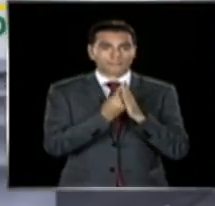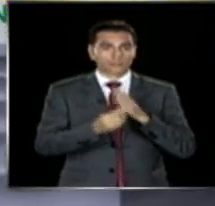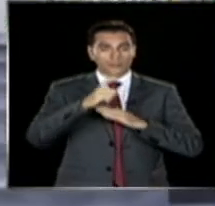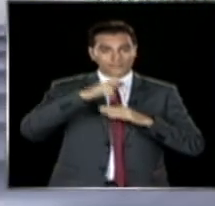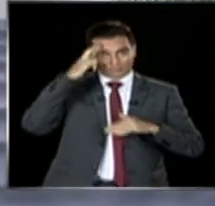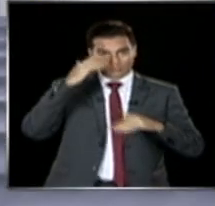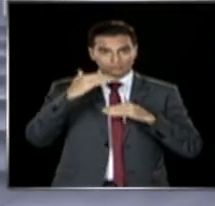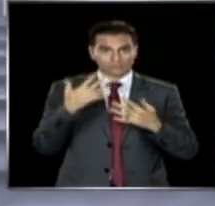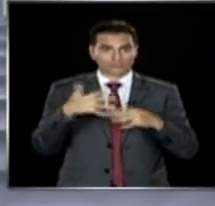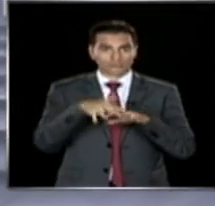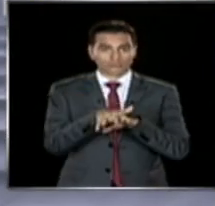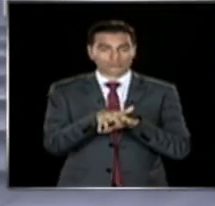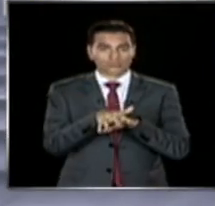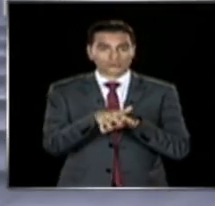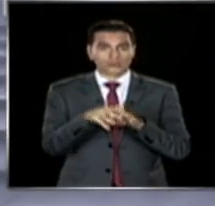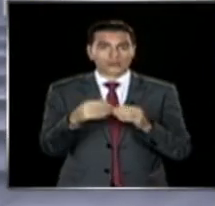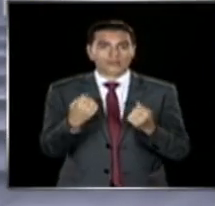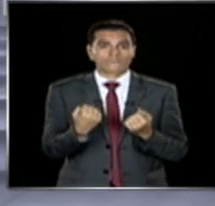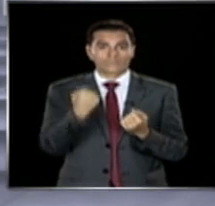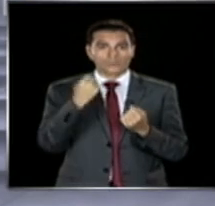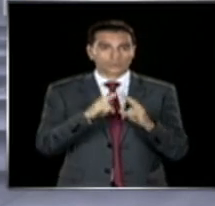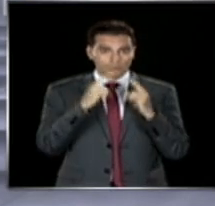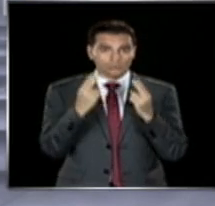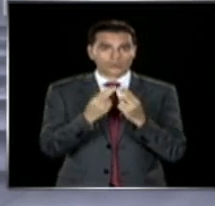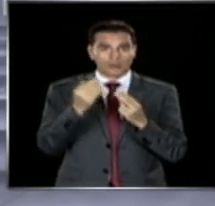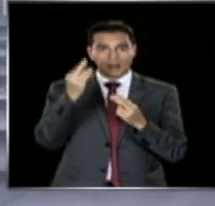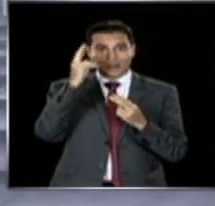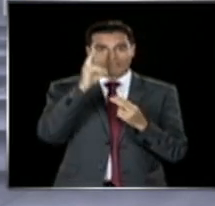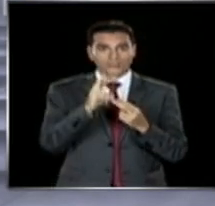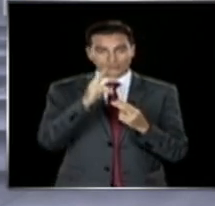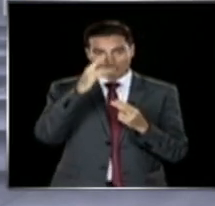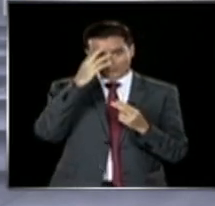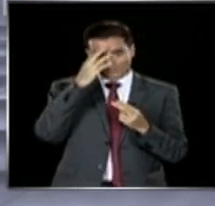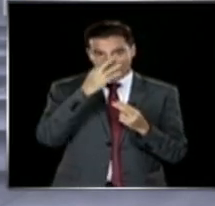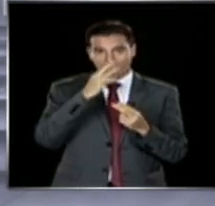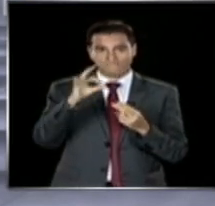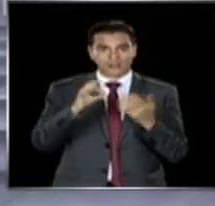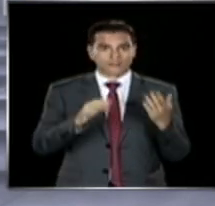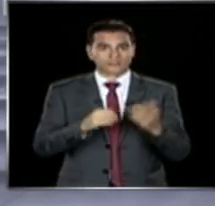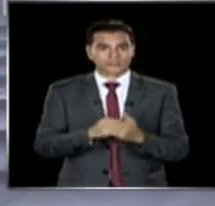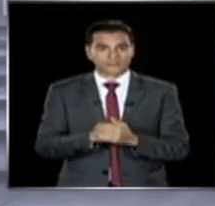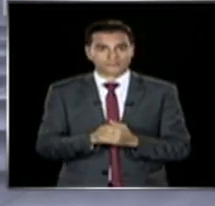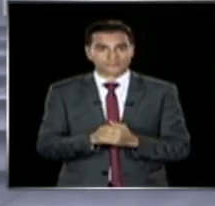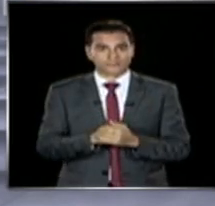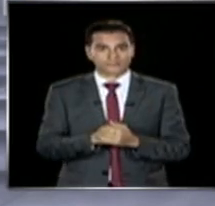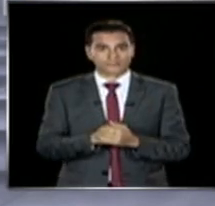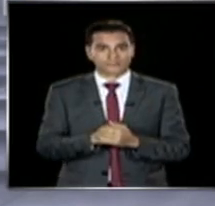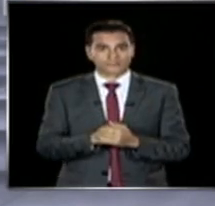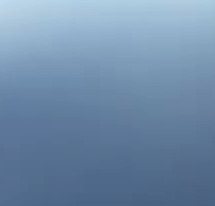لإعداد المنتخبات الوطنية لاتحاد الإعاقات الذهنية المشاركة في بطولة العالم 2023 بفرنسا.